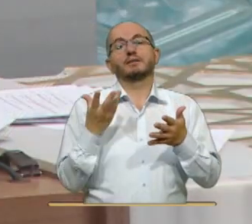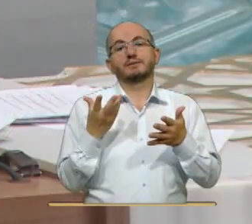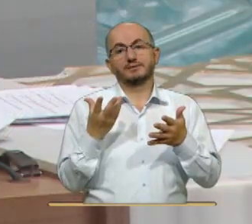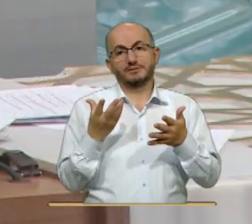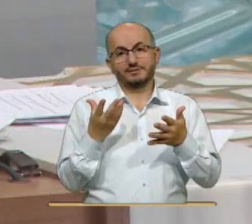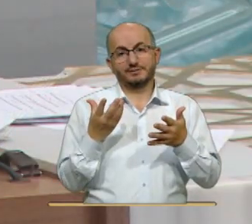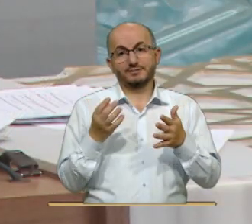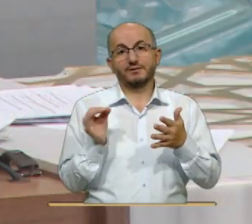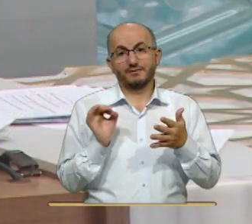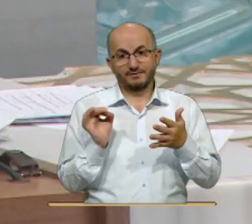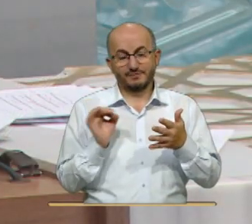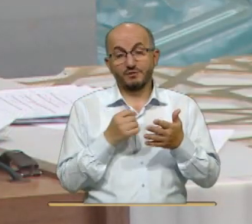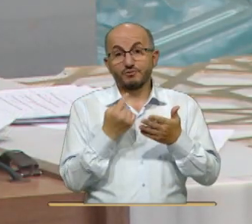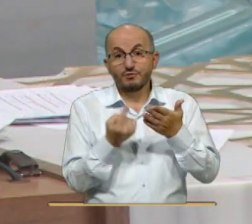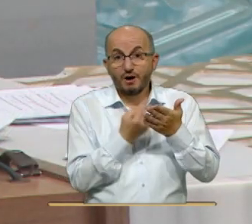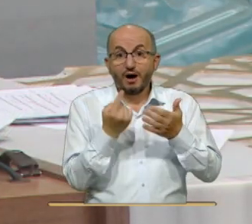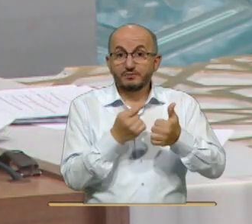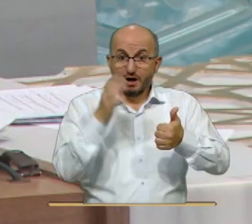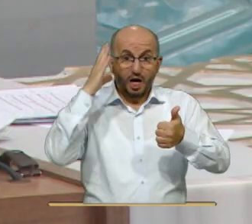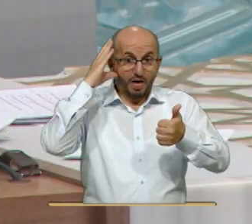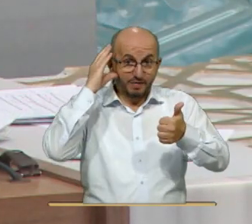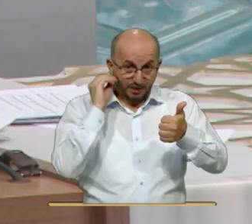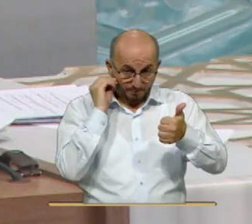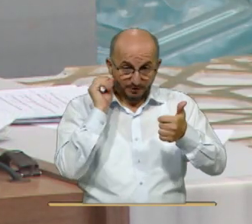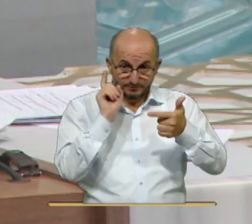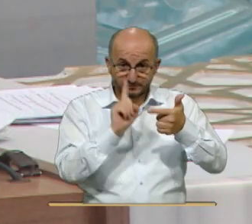Evet, Kur'an'ı anlamak,